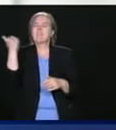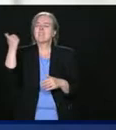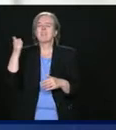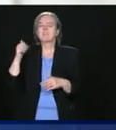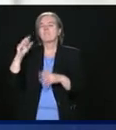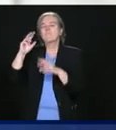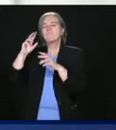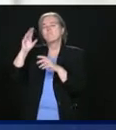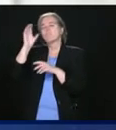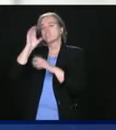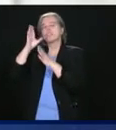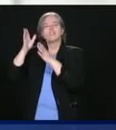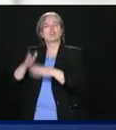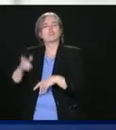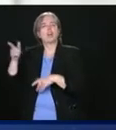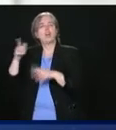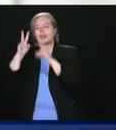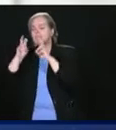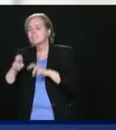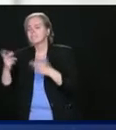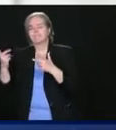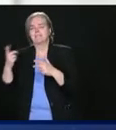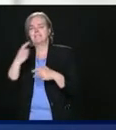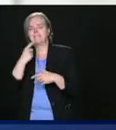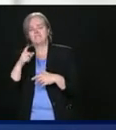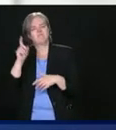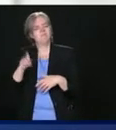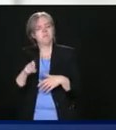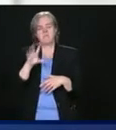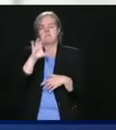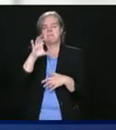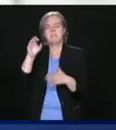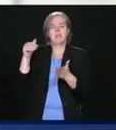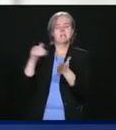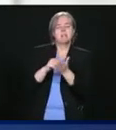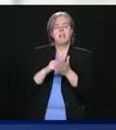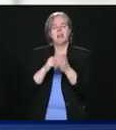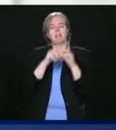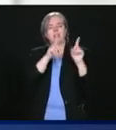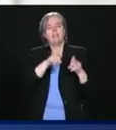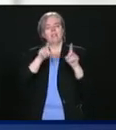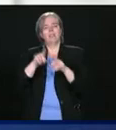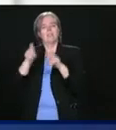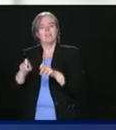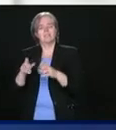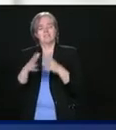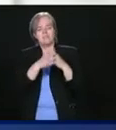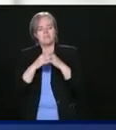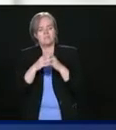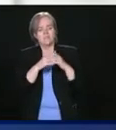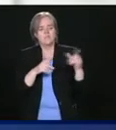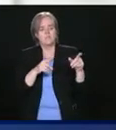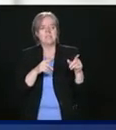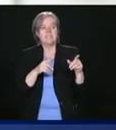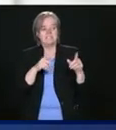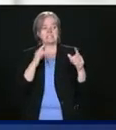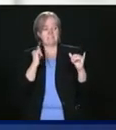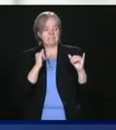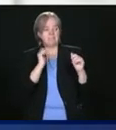Monsieur le Premier ministre, un institut de recherche indique qu'il faudrait mener des milliers de